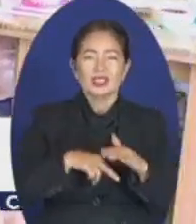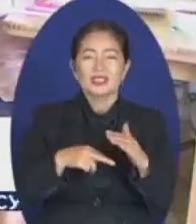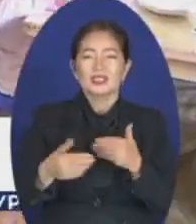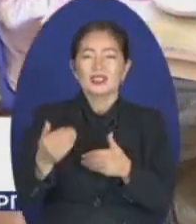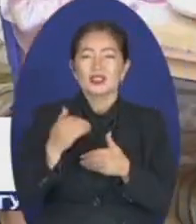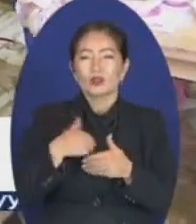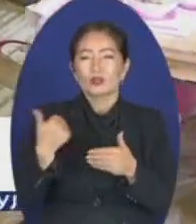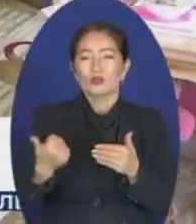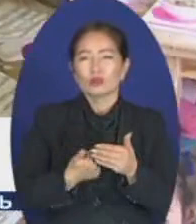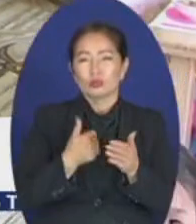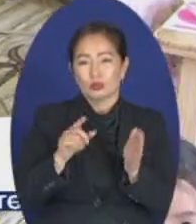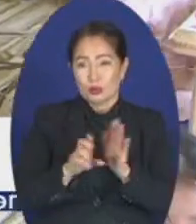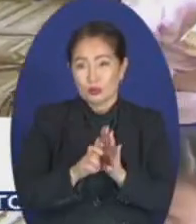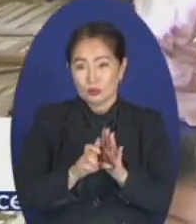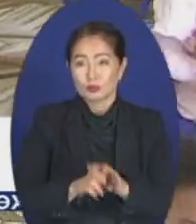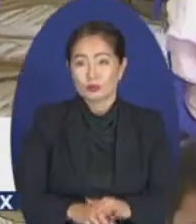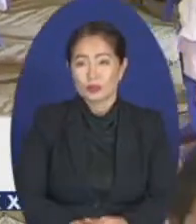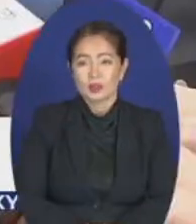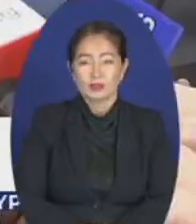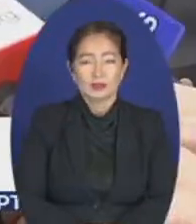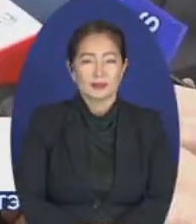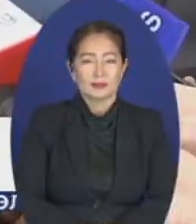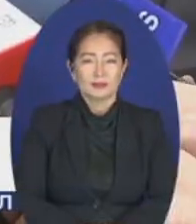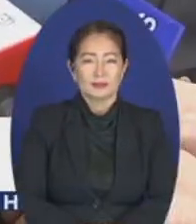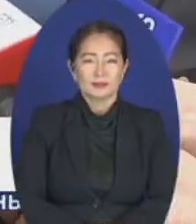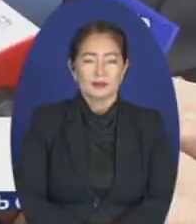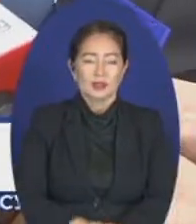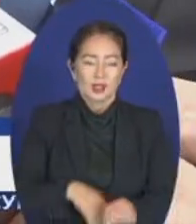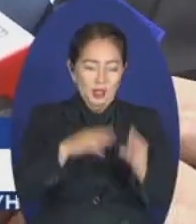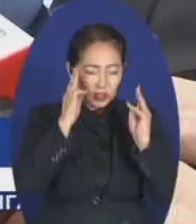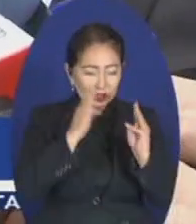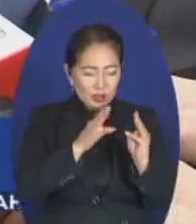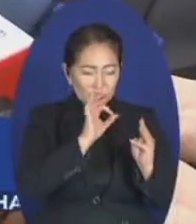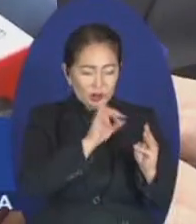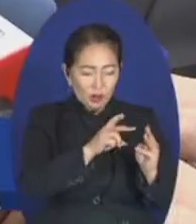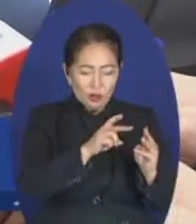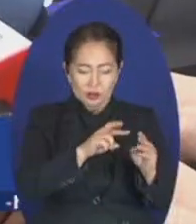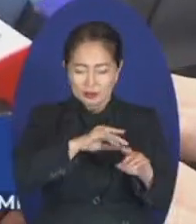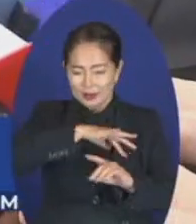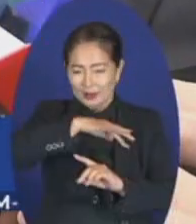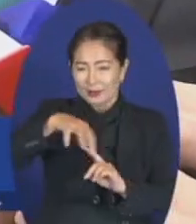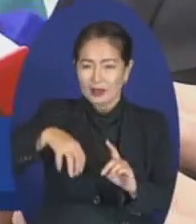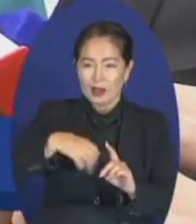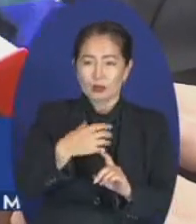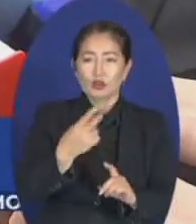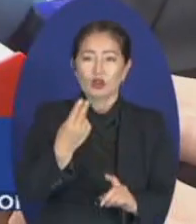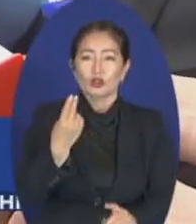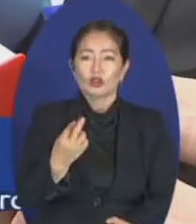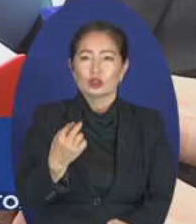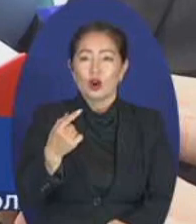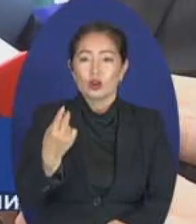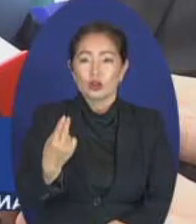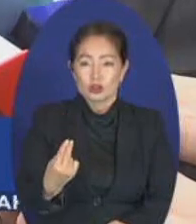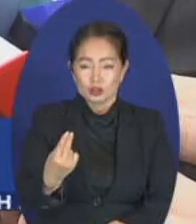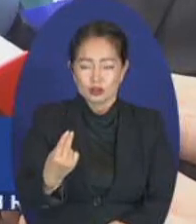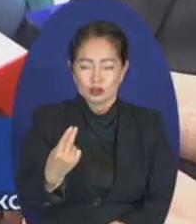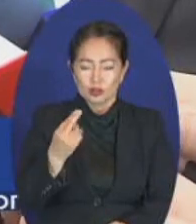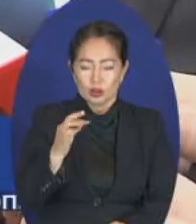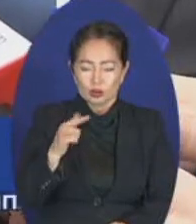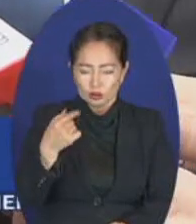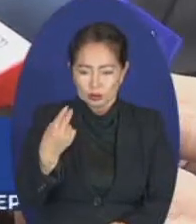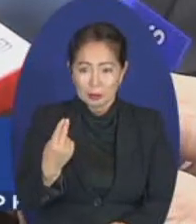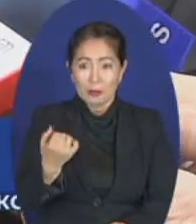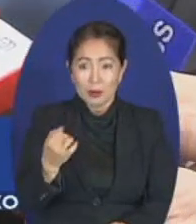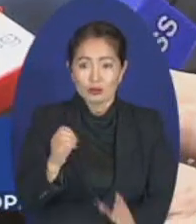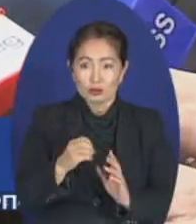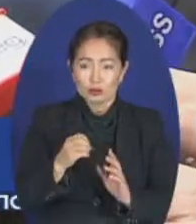цэцэрлэгт бүрэн хамрагдах боломж бүрдлээ. Шийдлээ олохдоо илүү цогц байх байдлыг шаардаж байгаа учраас жишээлбэл энэ шийдэл дээр бол